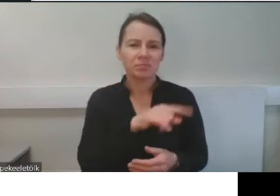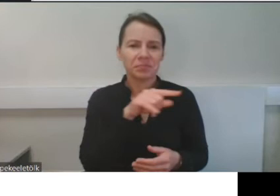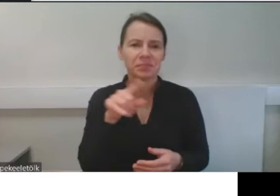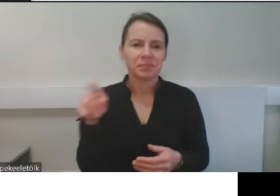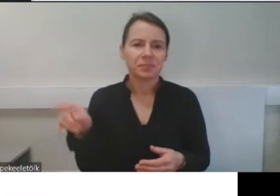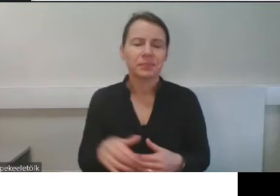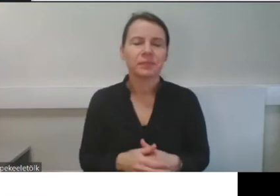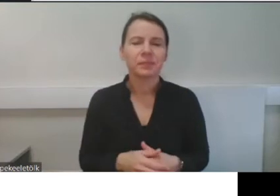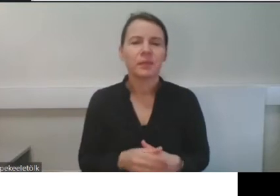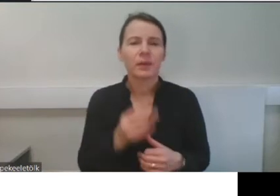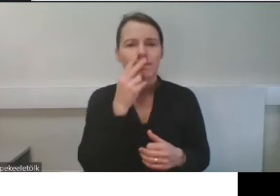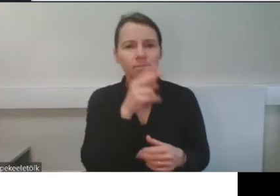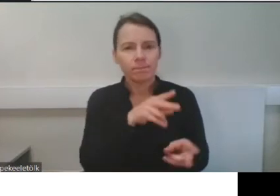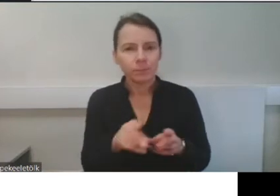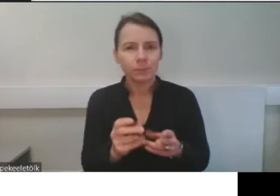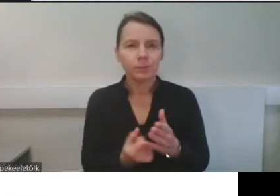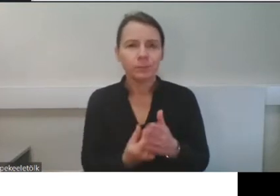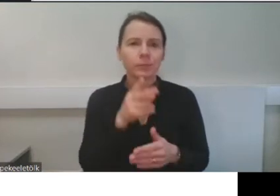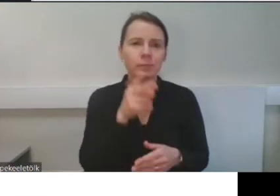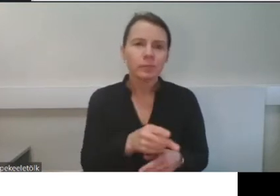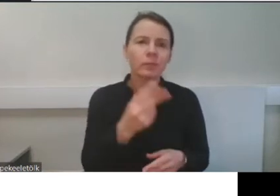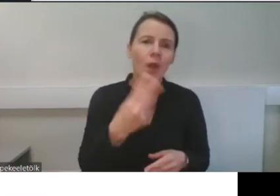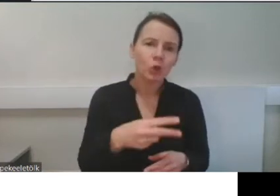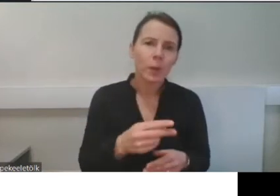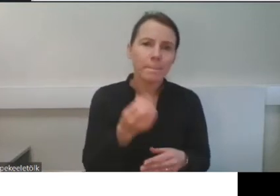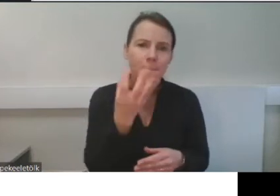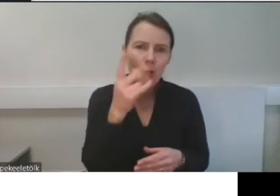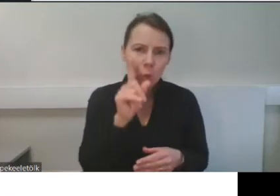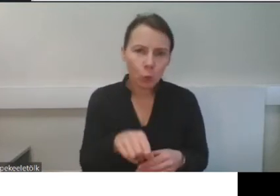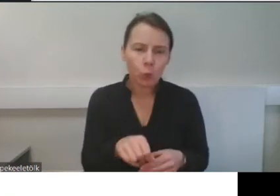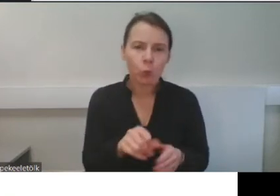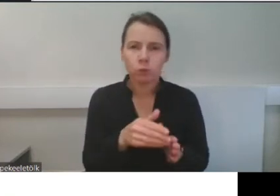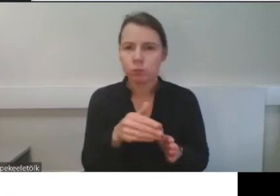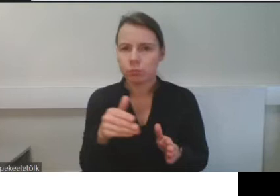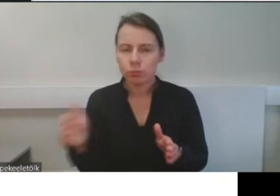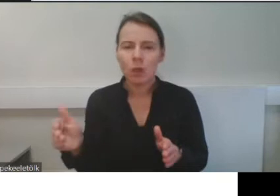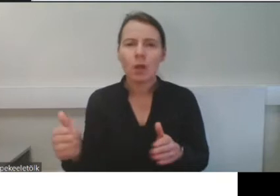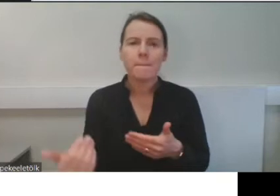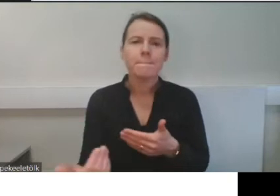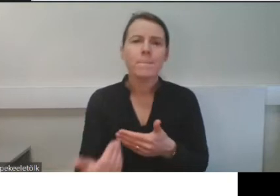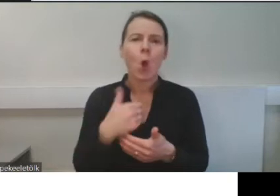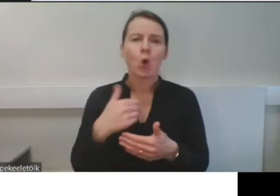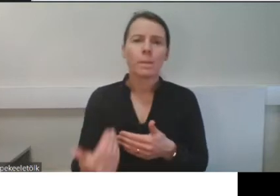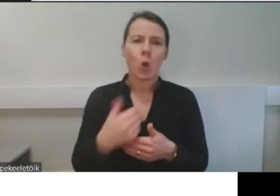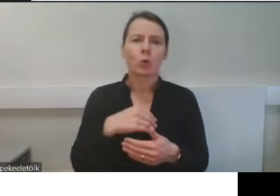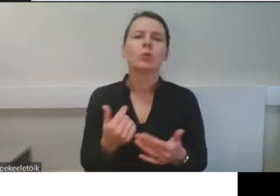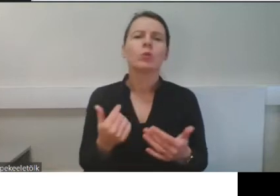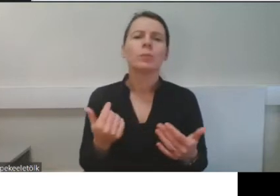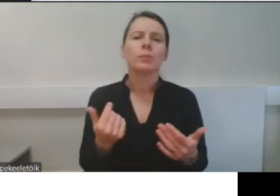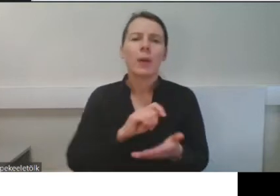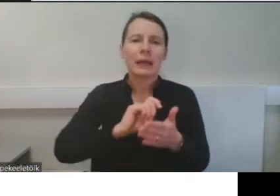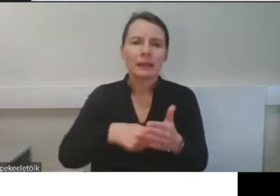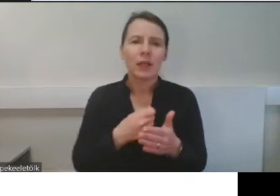vormidele ja sealt on näha ka igal aastal siis uue määrusega kehtestatavad aruande